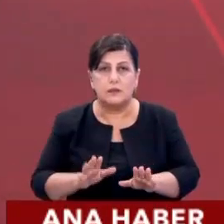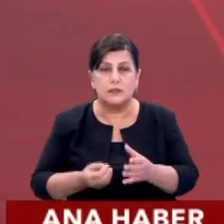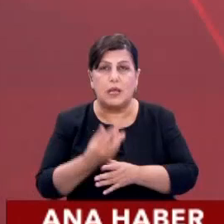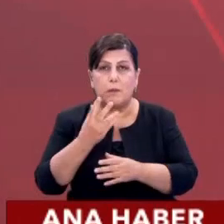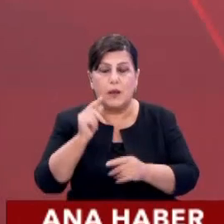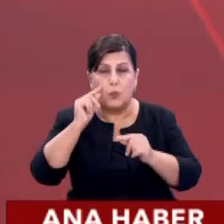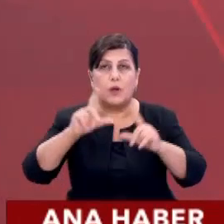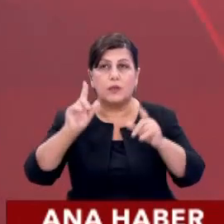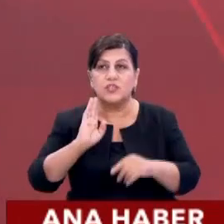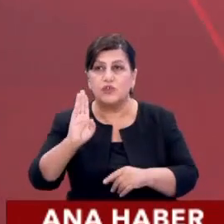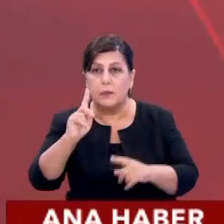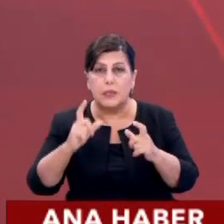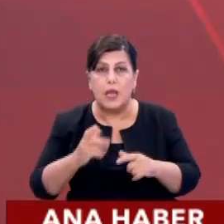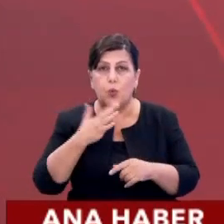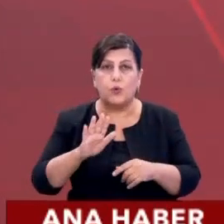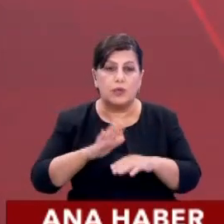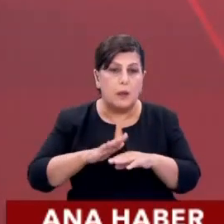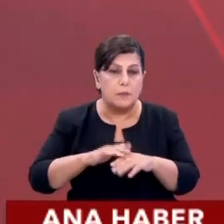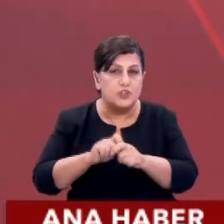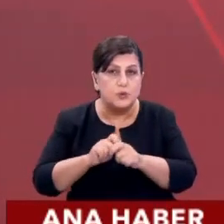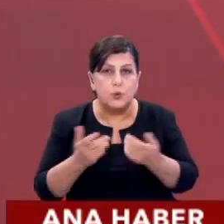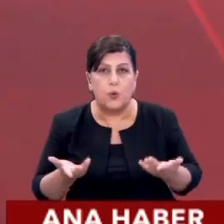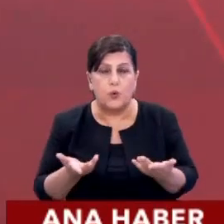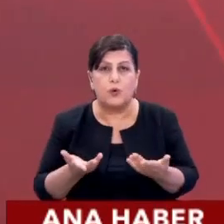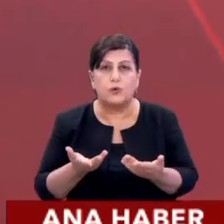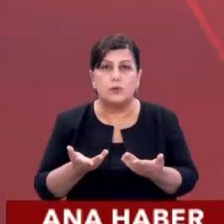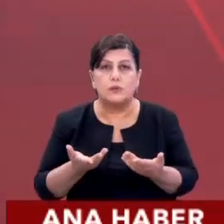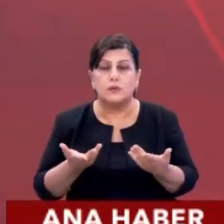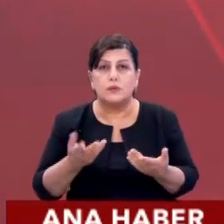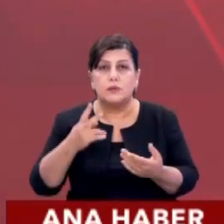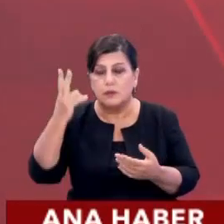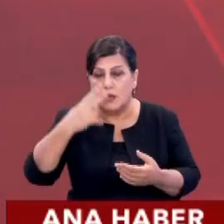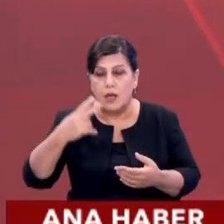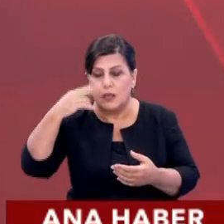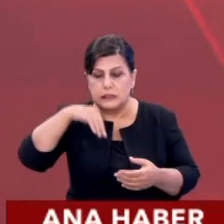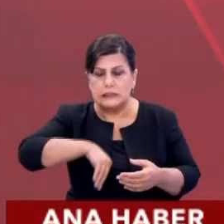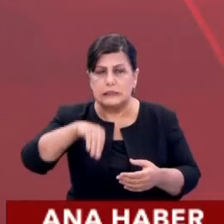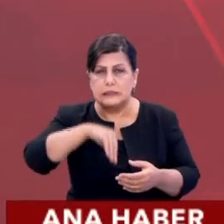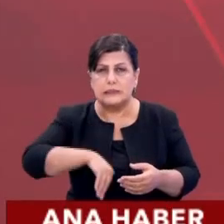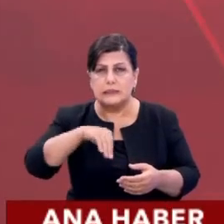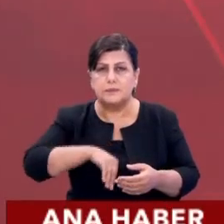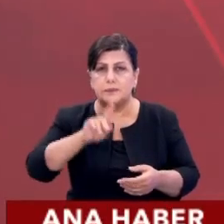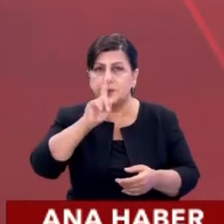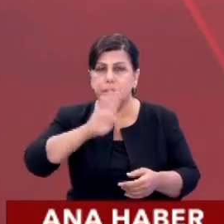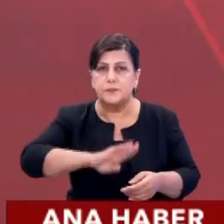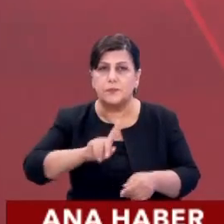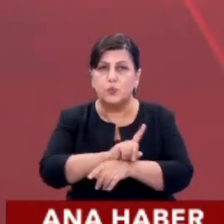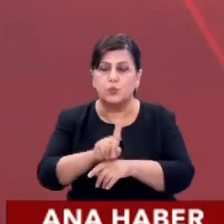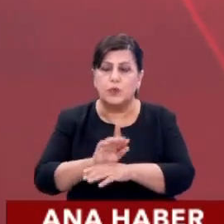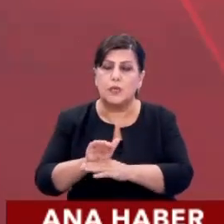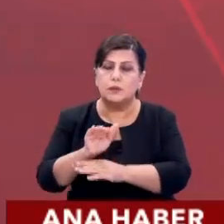kalktığınızda gidecek yer yok Yapacak iş yok ve göz yaşınız İçinizde aka aka o süreci